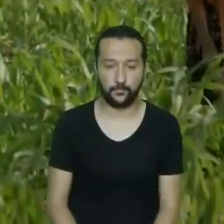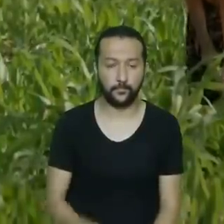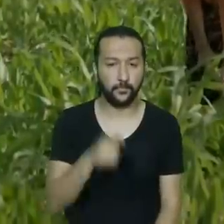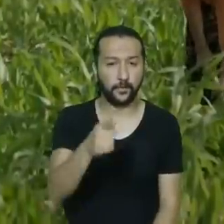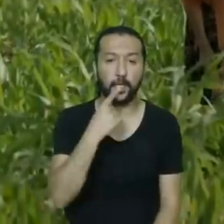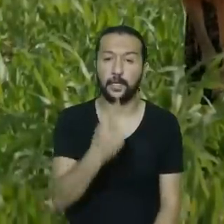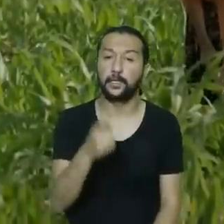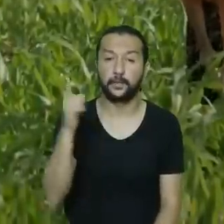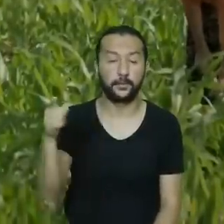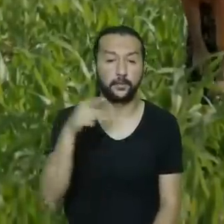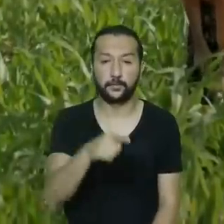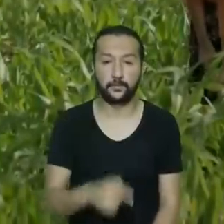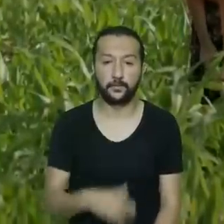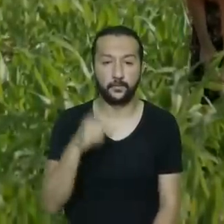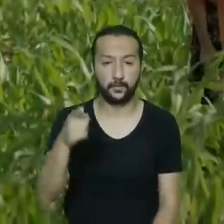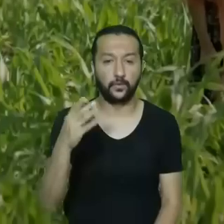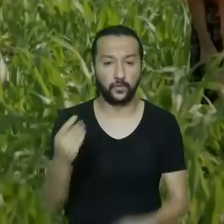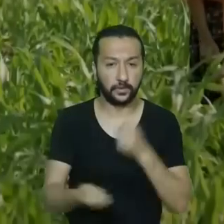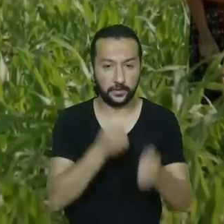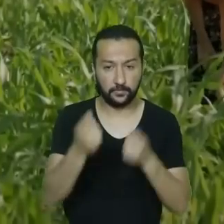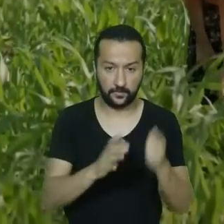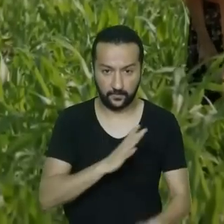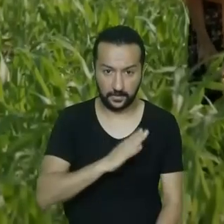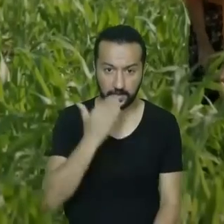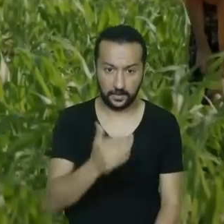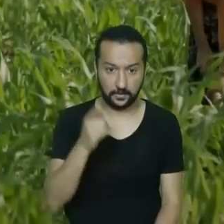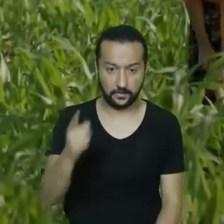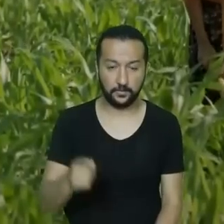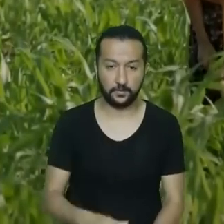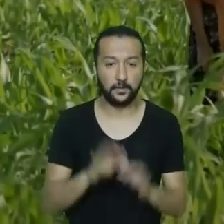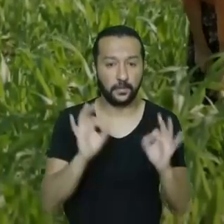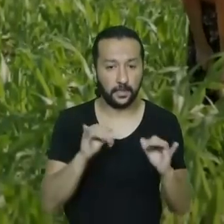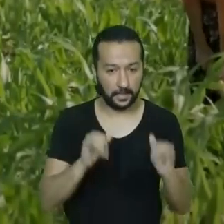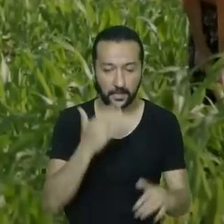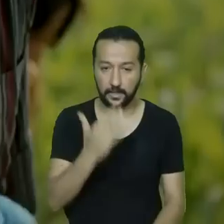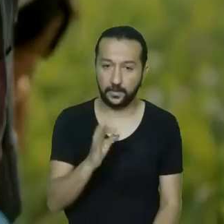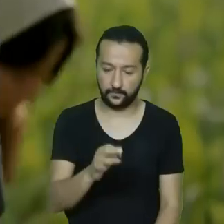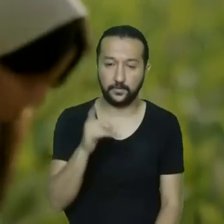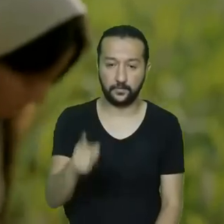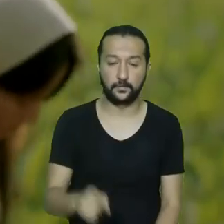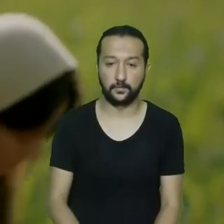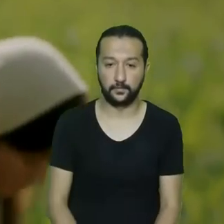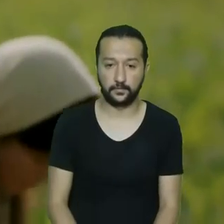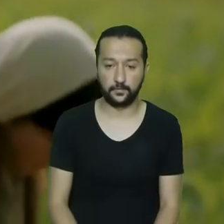Ne dedi? Çok işlerimiz güçlerimiz mi var dedi? He aynen.